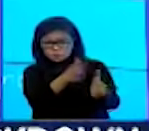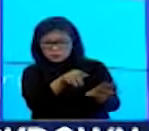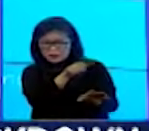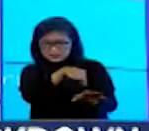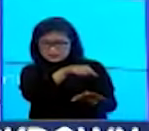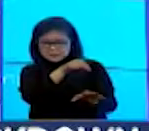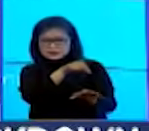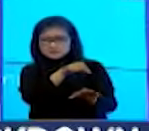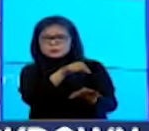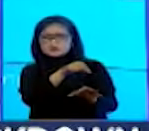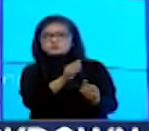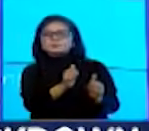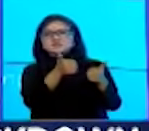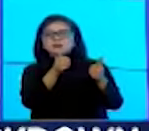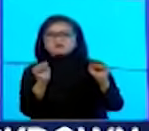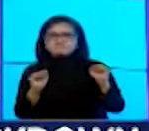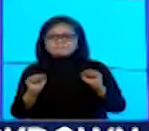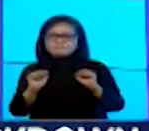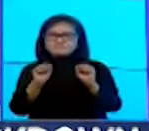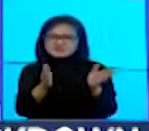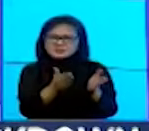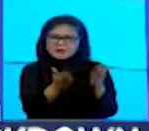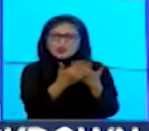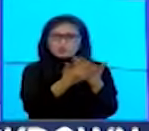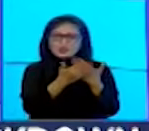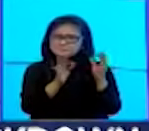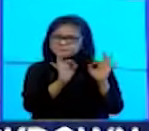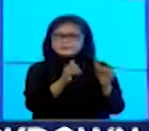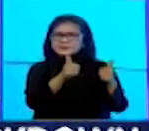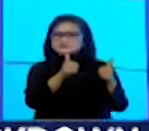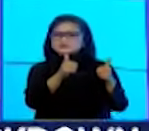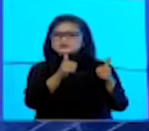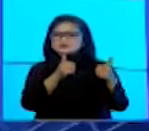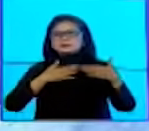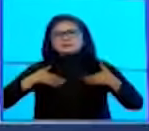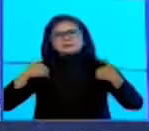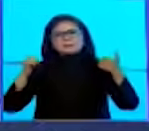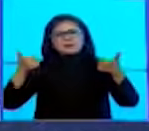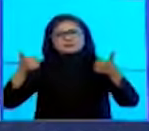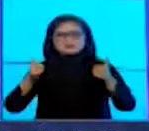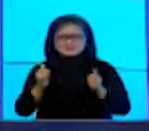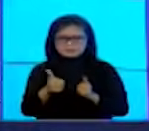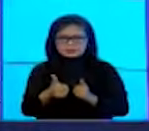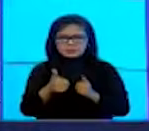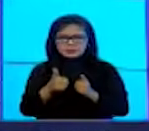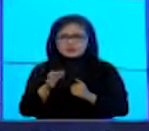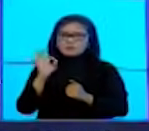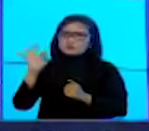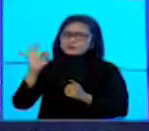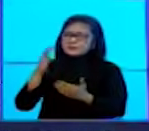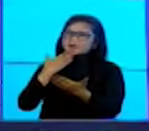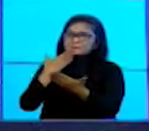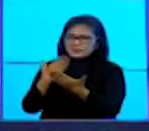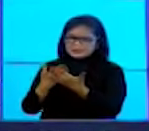COVID-19 dapat segera ditangani dengan baik dan segera sehat kembali. Baik, Pak Kombes Pol